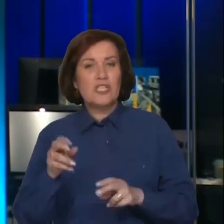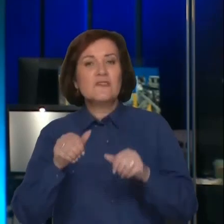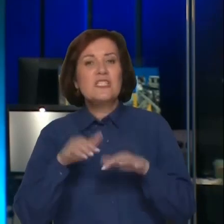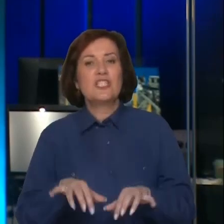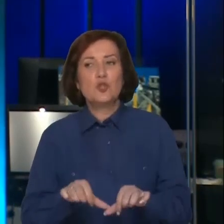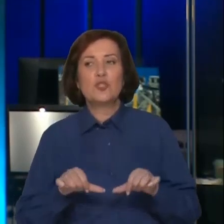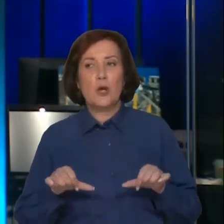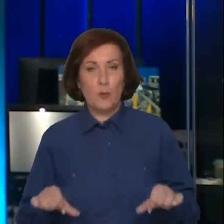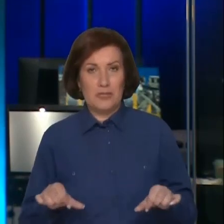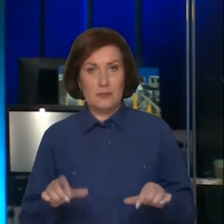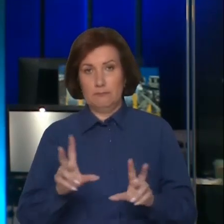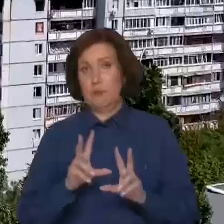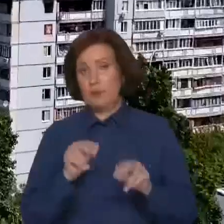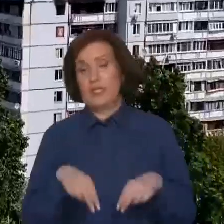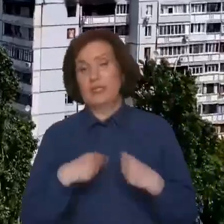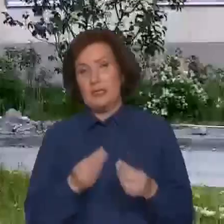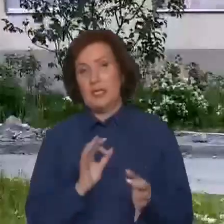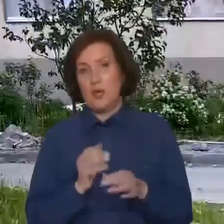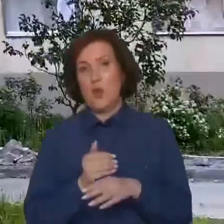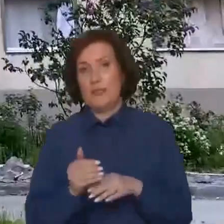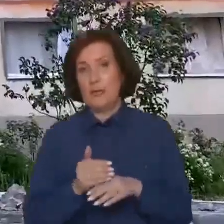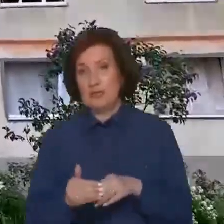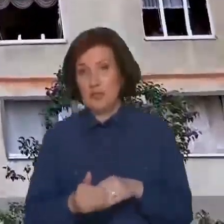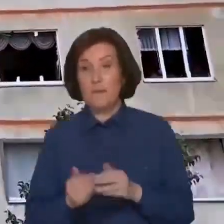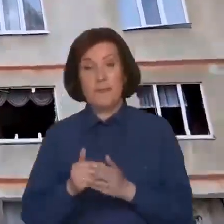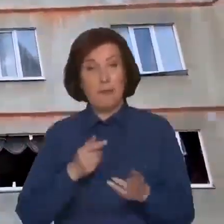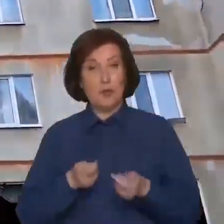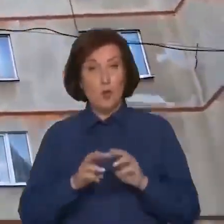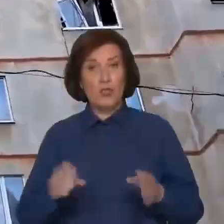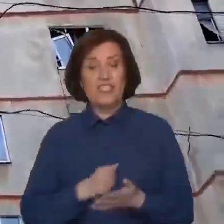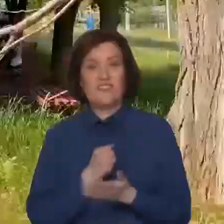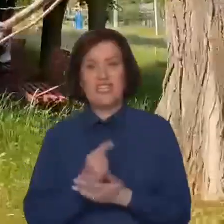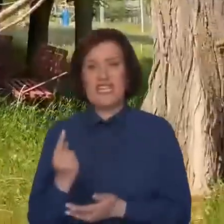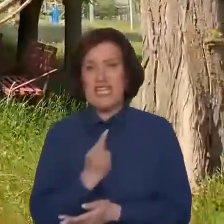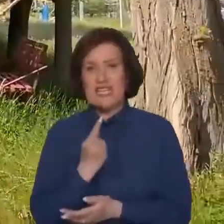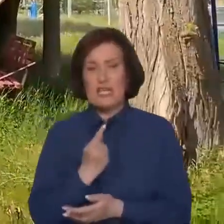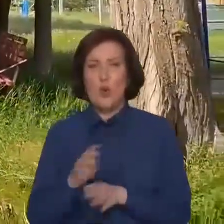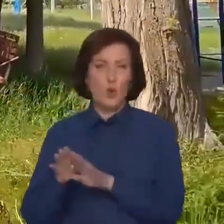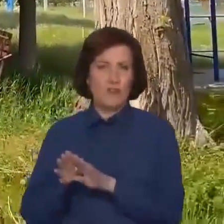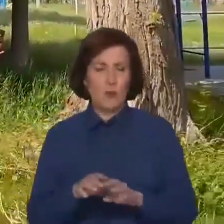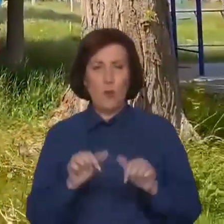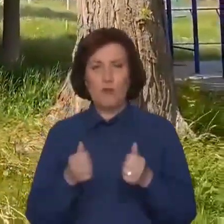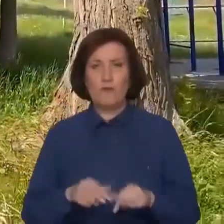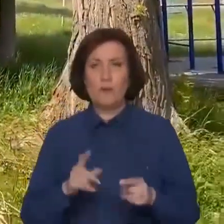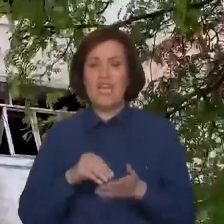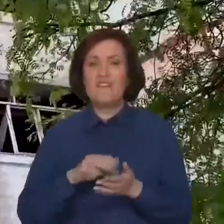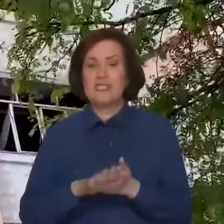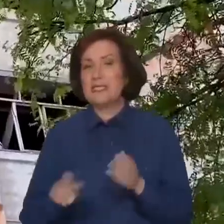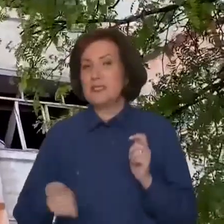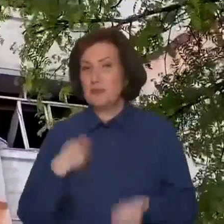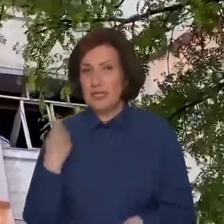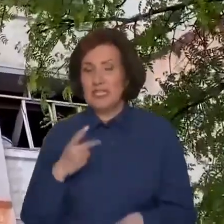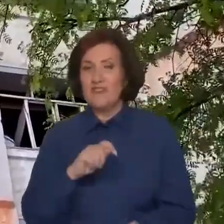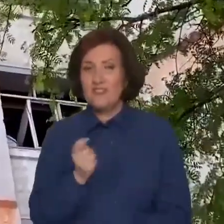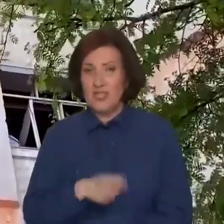рішення комісії. Там пообіцяли надати коментар пізніше. Напередодні уряд затвердив єдину уніфіковану форму для фіксації збитків